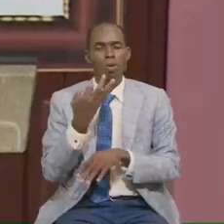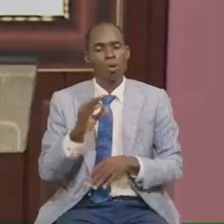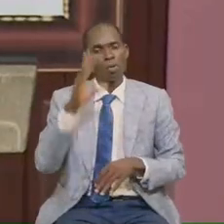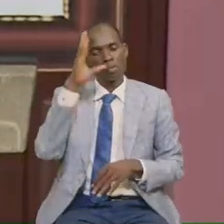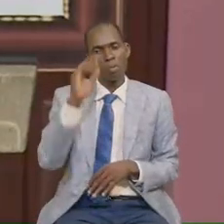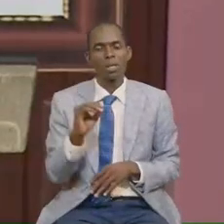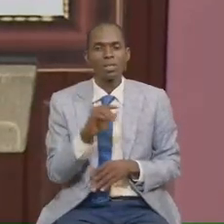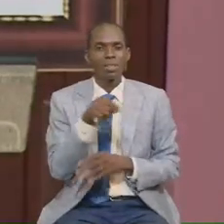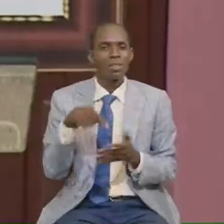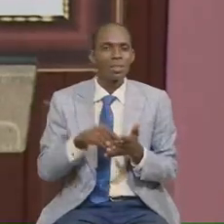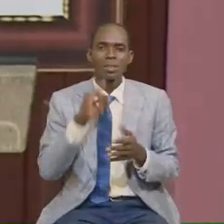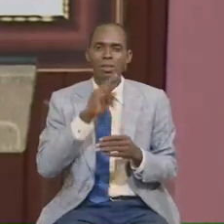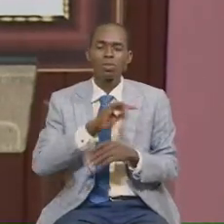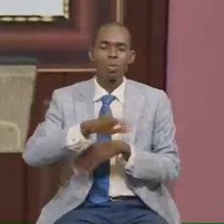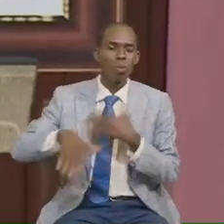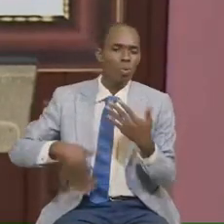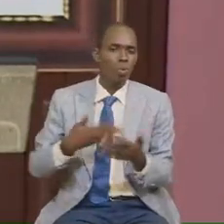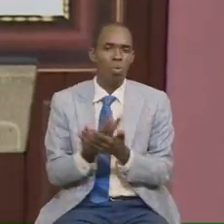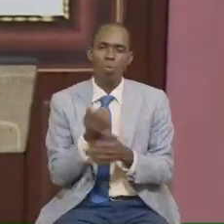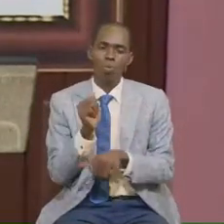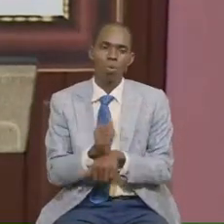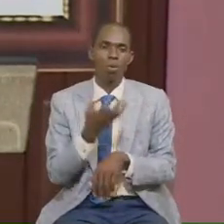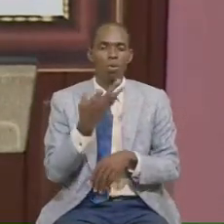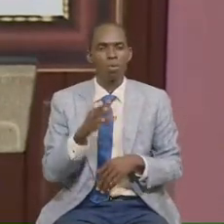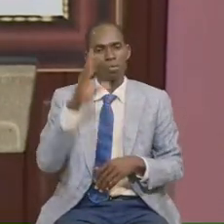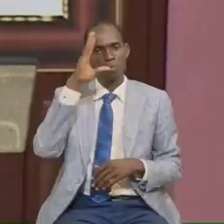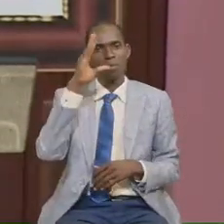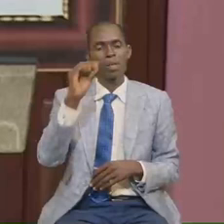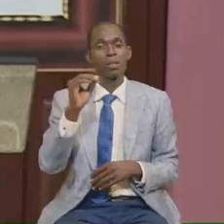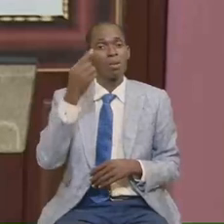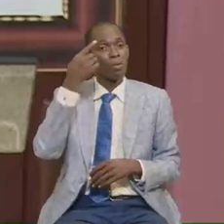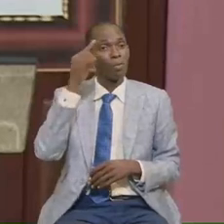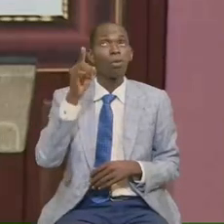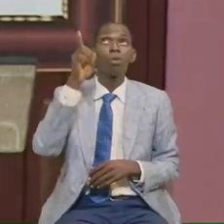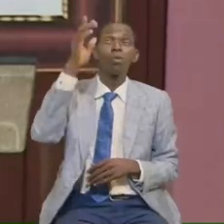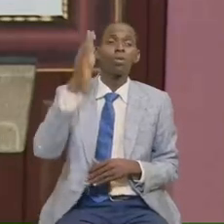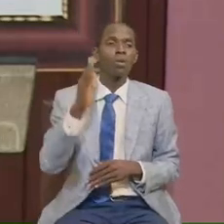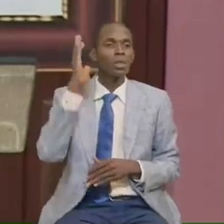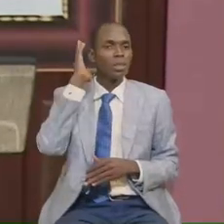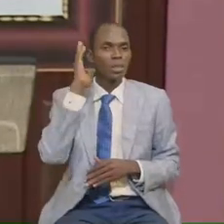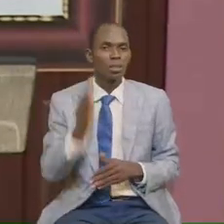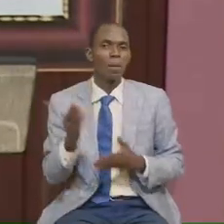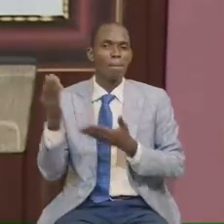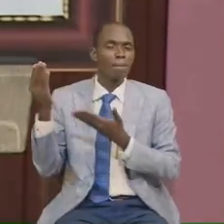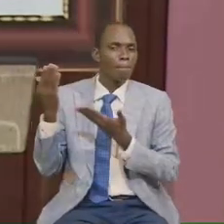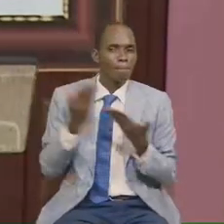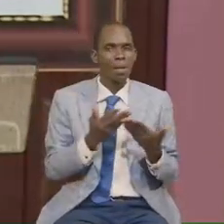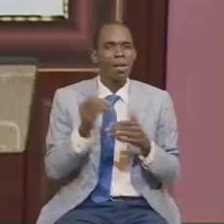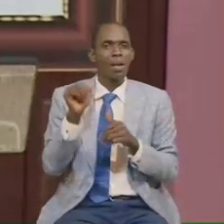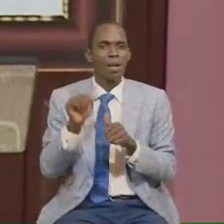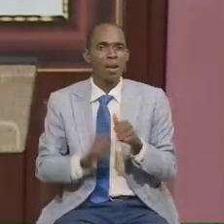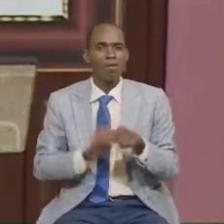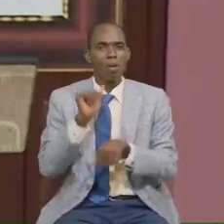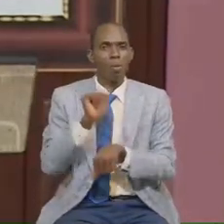C'est là ce que doit faire tout homme. Car Dieu amènera toute œuvre en